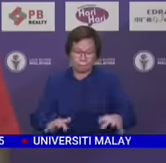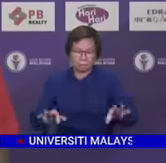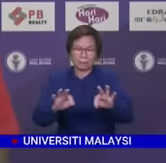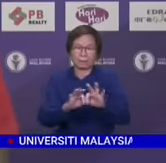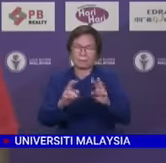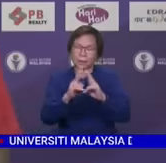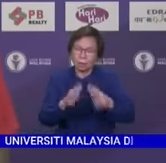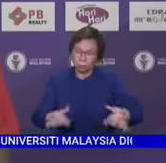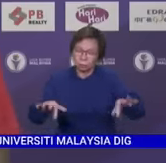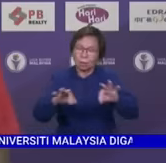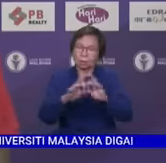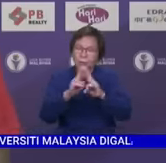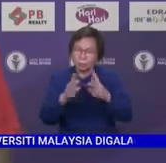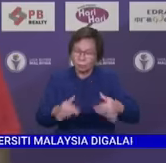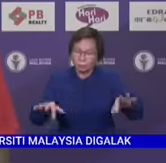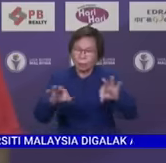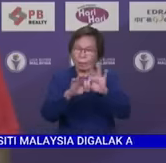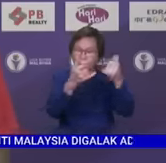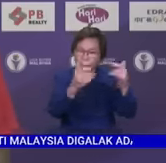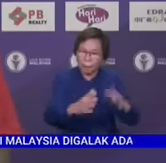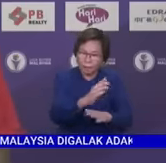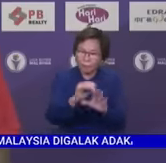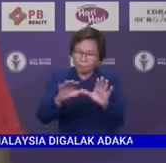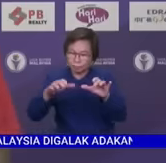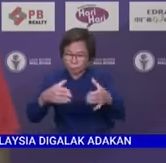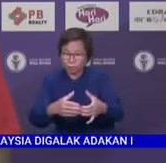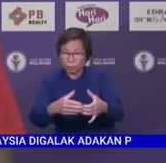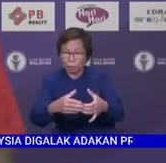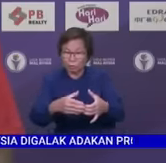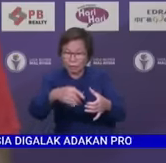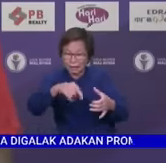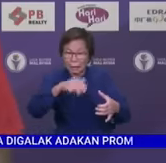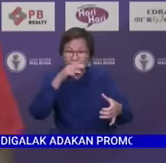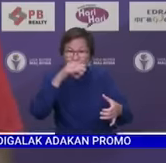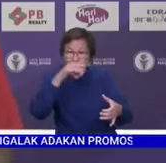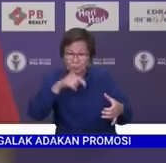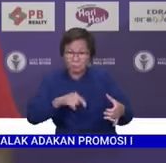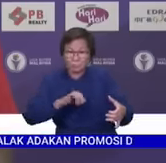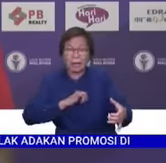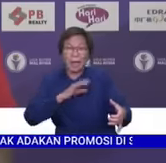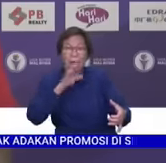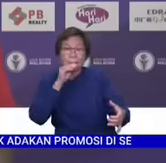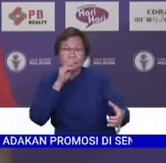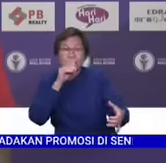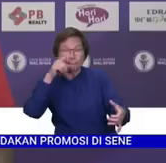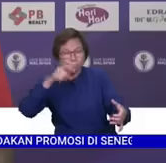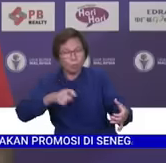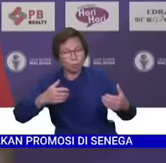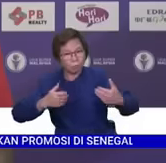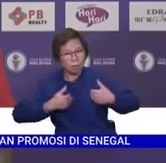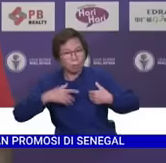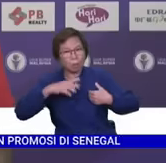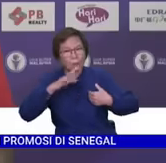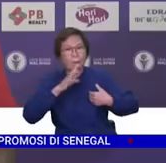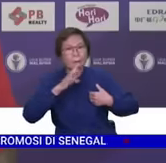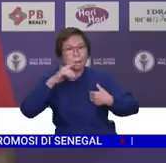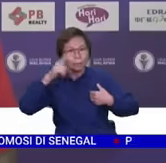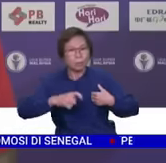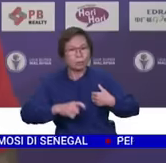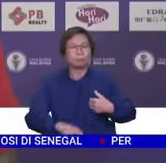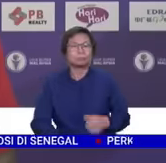Spade sejak pemain dan dilepaskan dan di sini aku seperti saya cakap perlu ada lagi